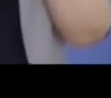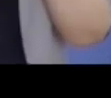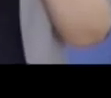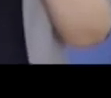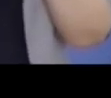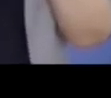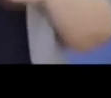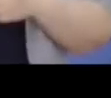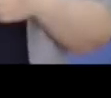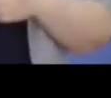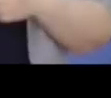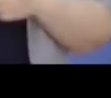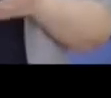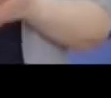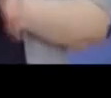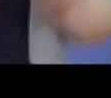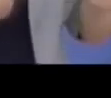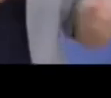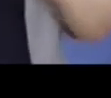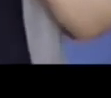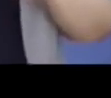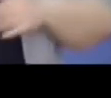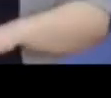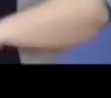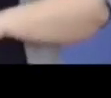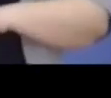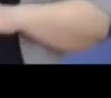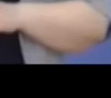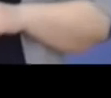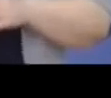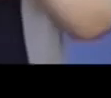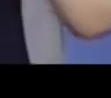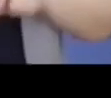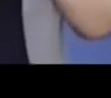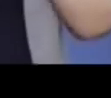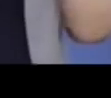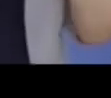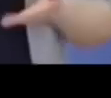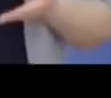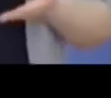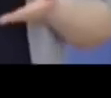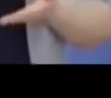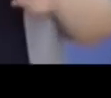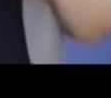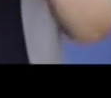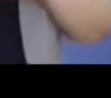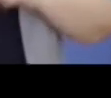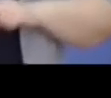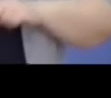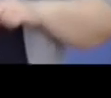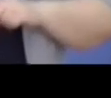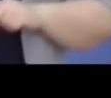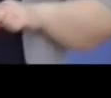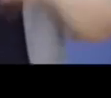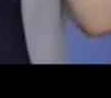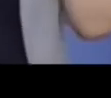близько 300 гривень. Друге, ми посилюємо соціальний захист громадян, які зараз будуть без роботи, в період